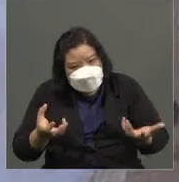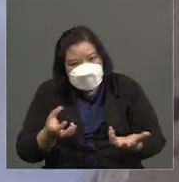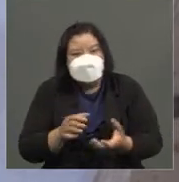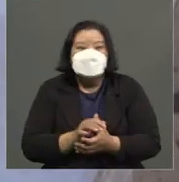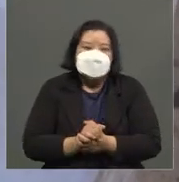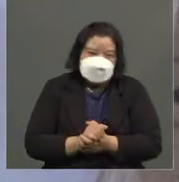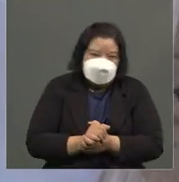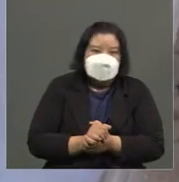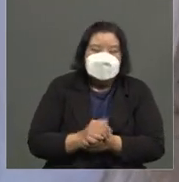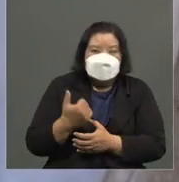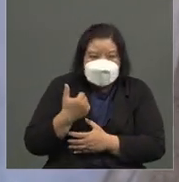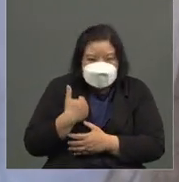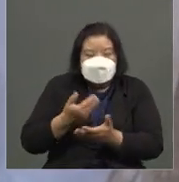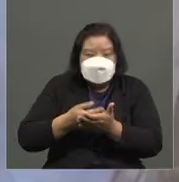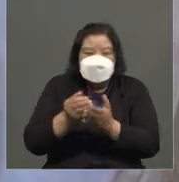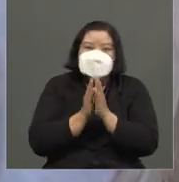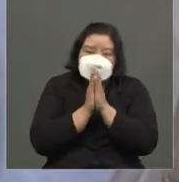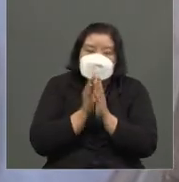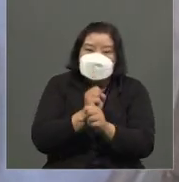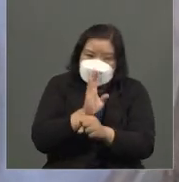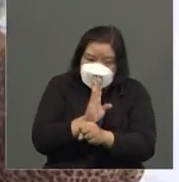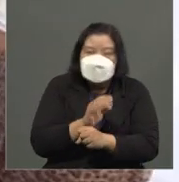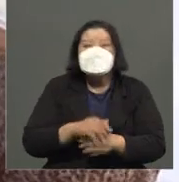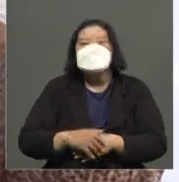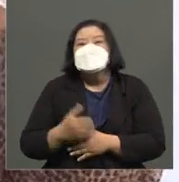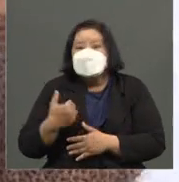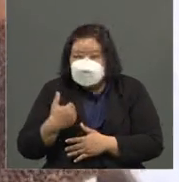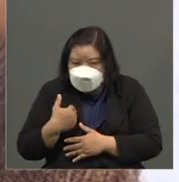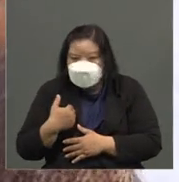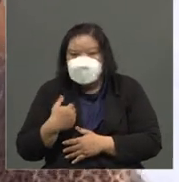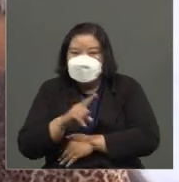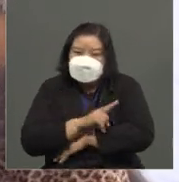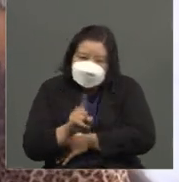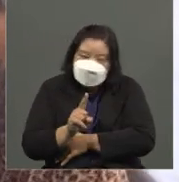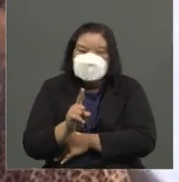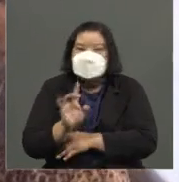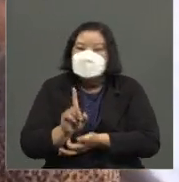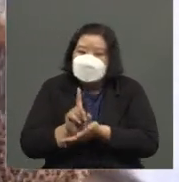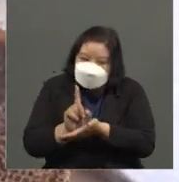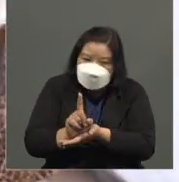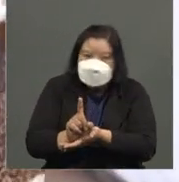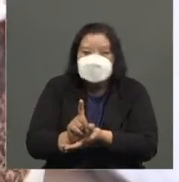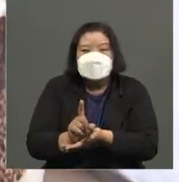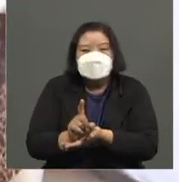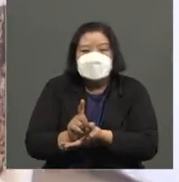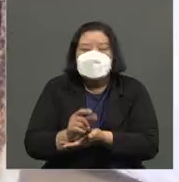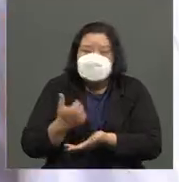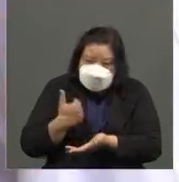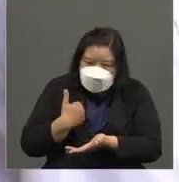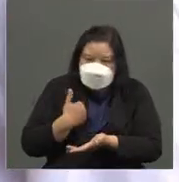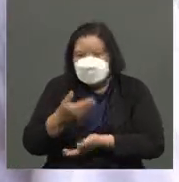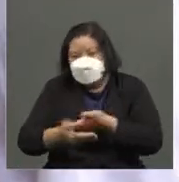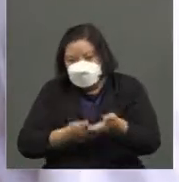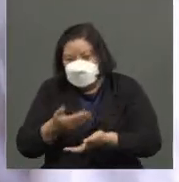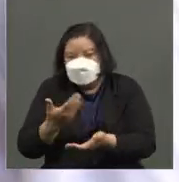เป็นการเลือกหาไปทำบุญทอดกฐินนะเตรียมประเพณียี่เป็งซื้อโคมลอยต่างๆก็นำไปขายต่อให้กับนักท่อง